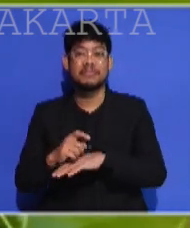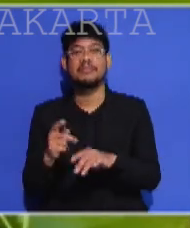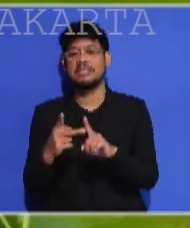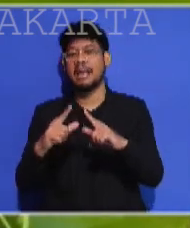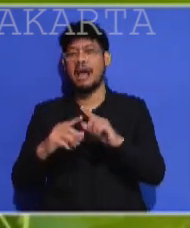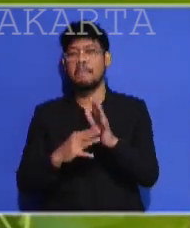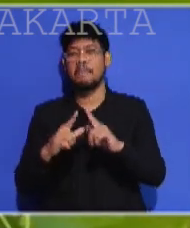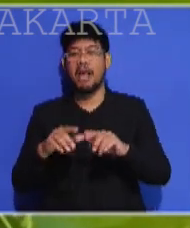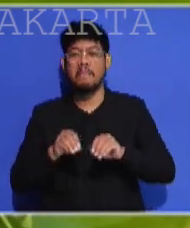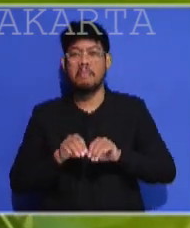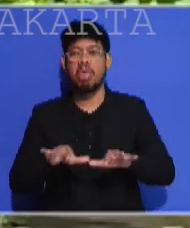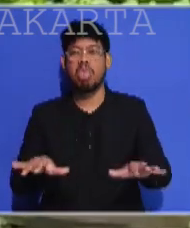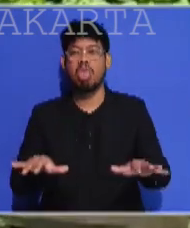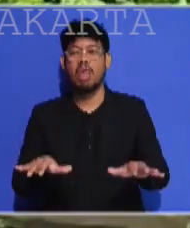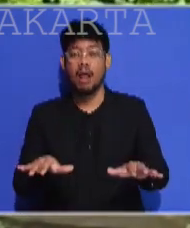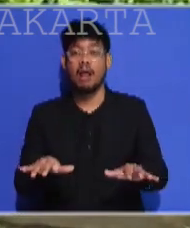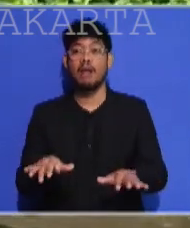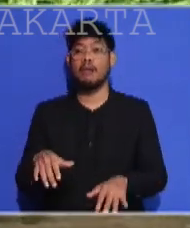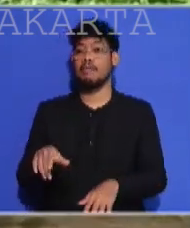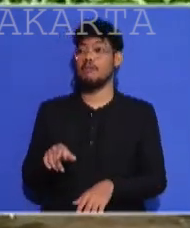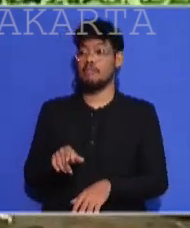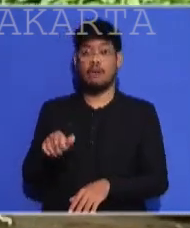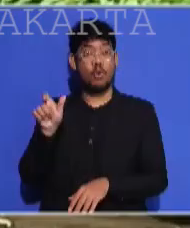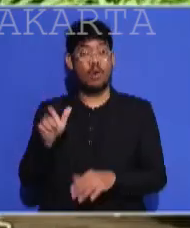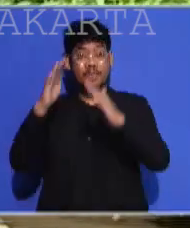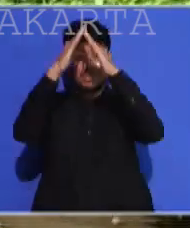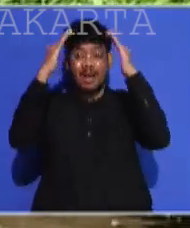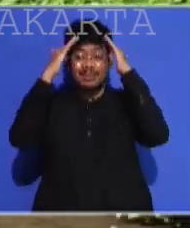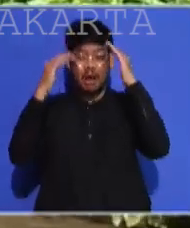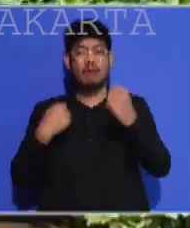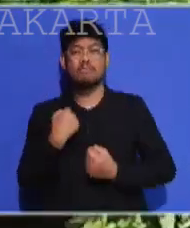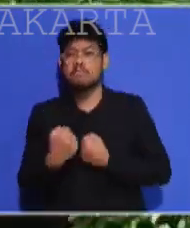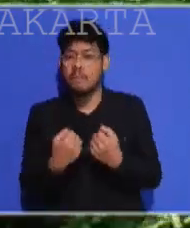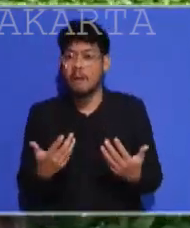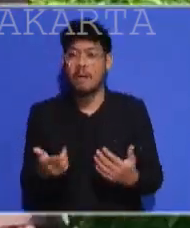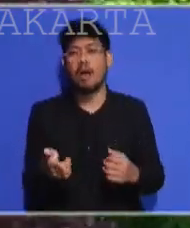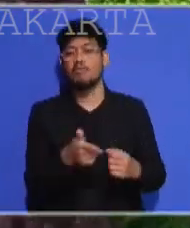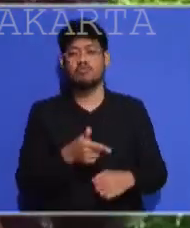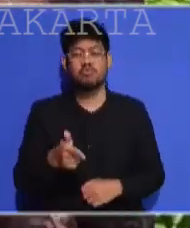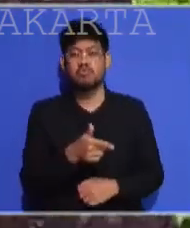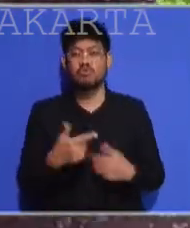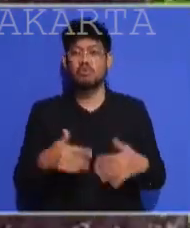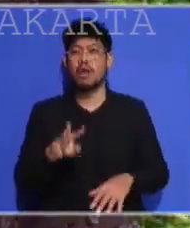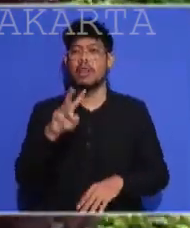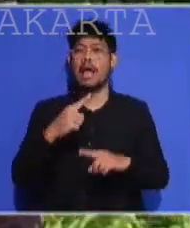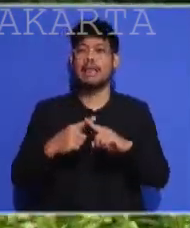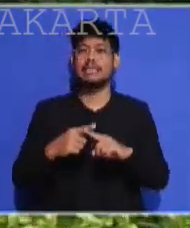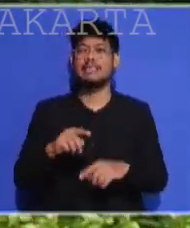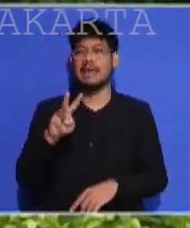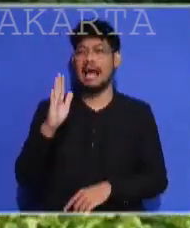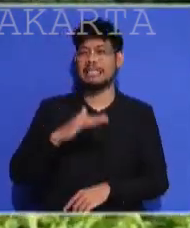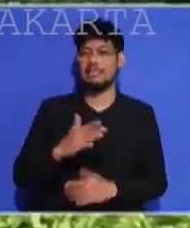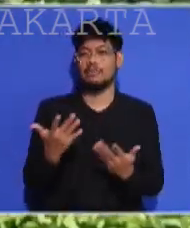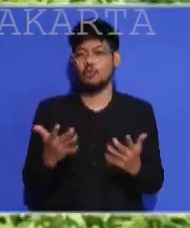fungisida kanthi ajek saben tigang dinten sepisan. Kejawi menika ugi kedah migatosaken rabuk ingkang sae, mliginipun